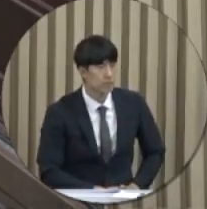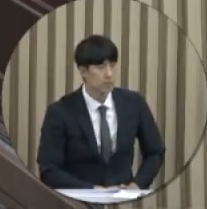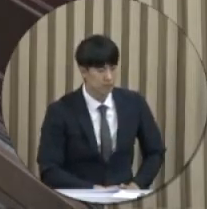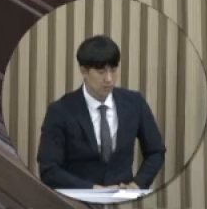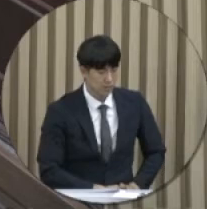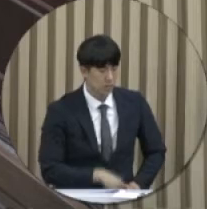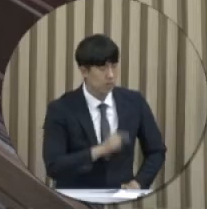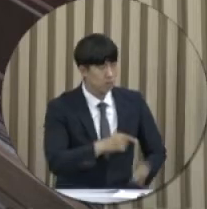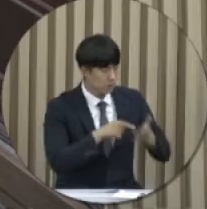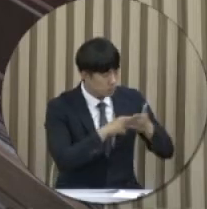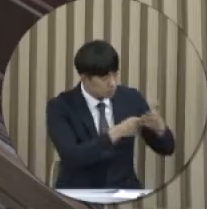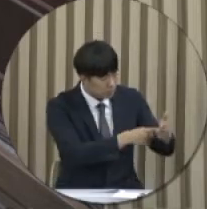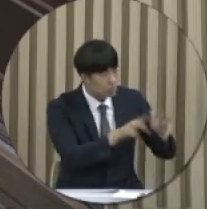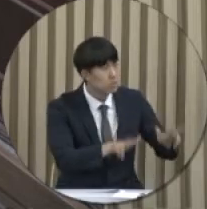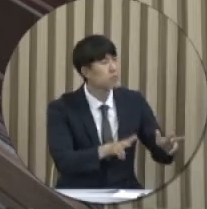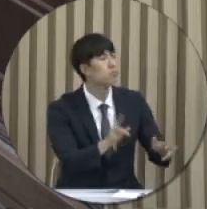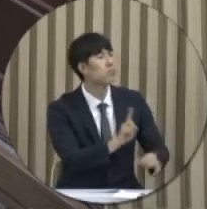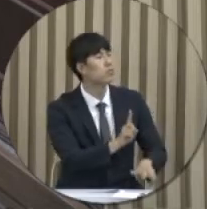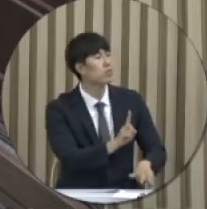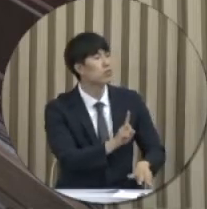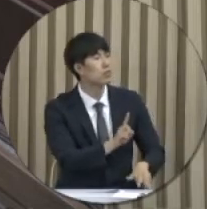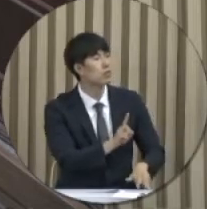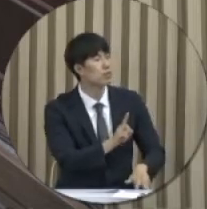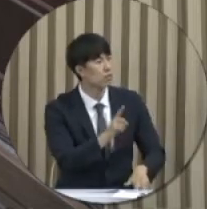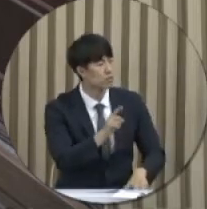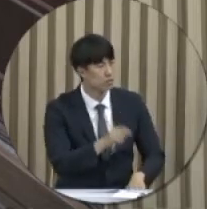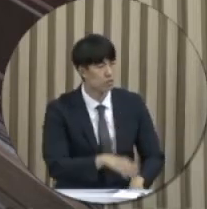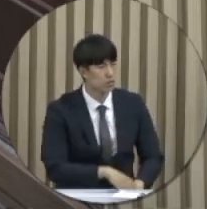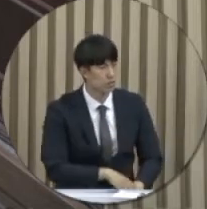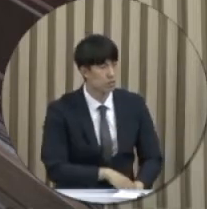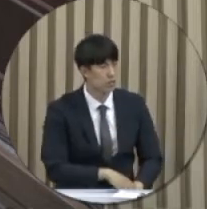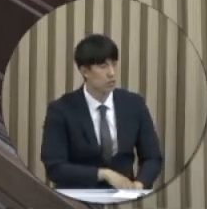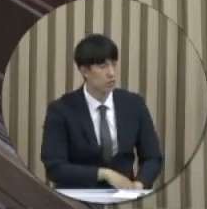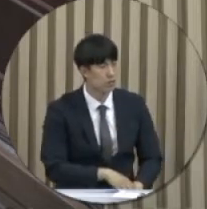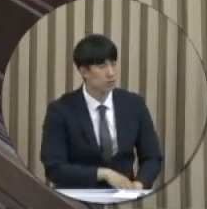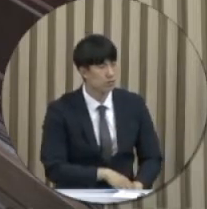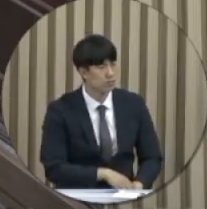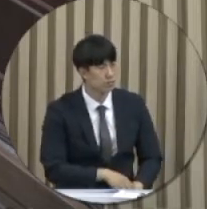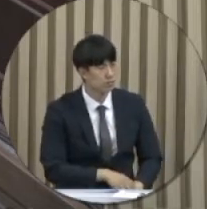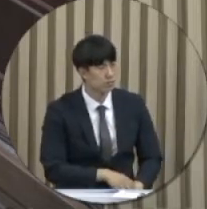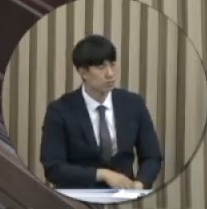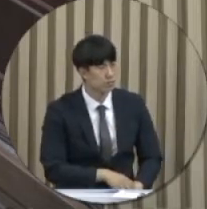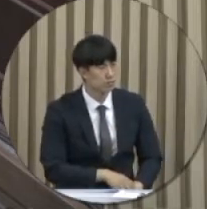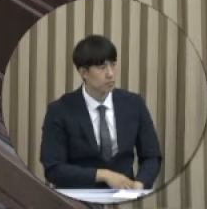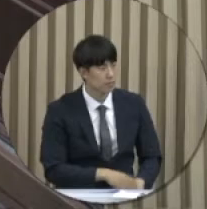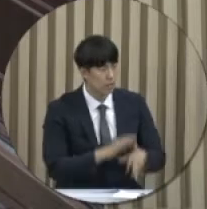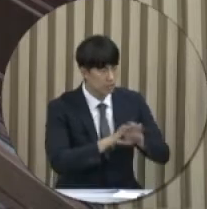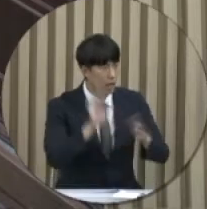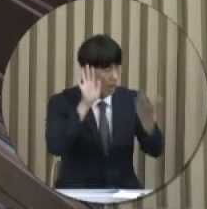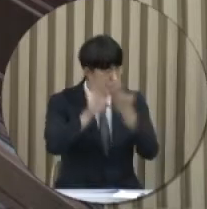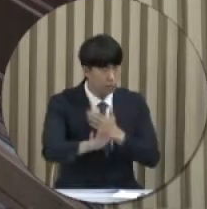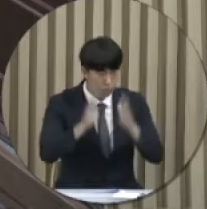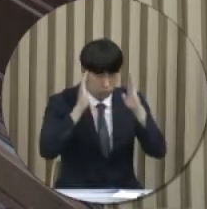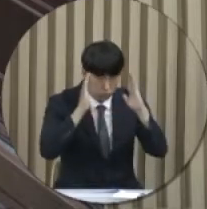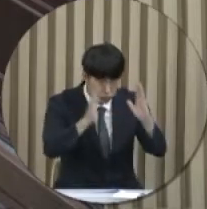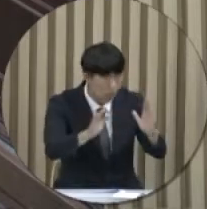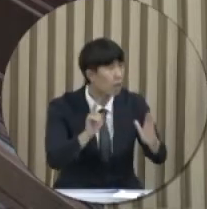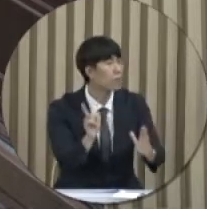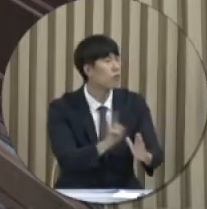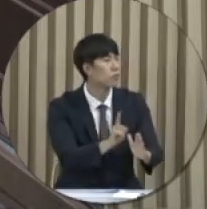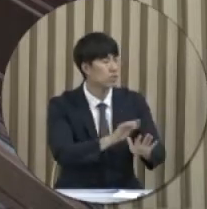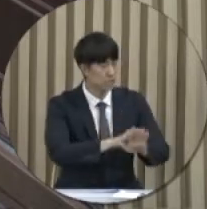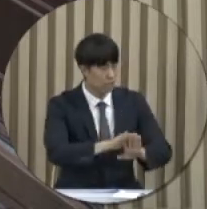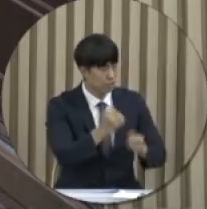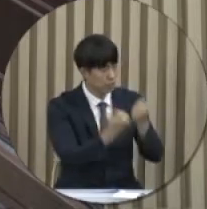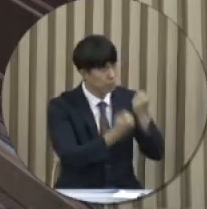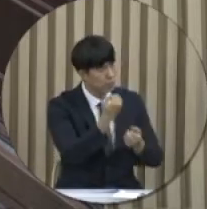이게 진행이 지금 어떻게 되고 있는지, 또 속도감 있게 투명하게 좀 로드맵을 좀 발표 좀 해달라. 뭐 이렇게